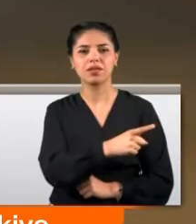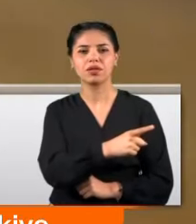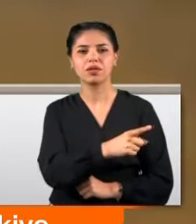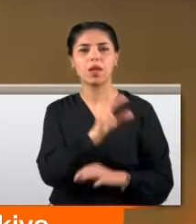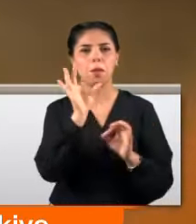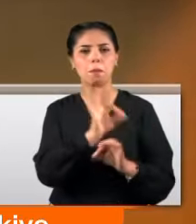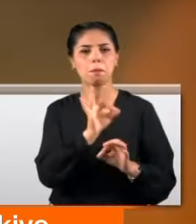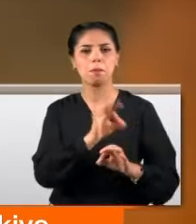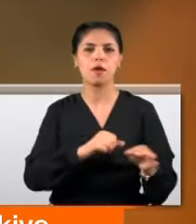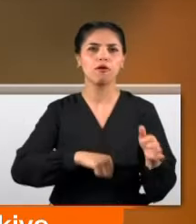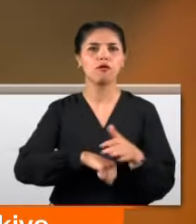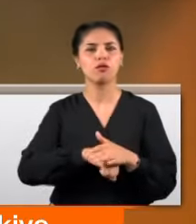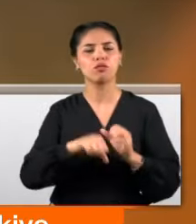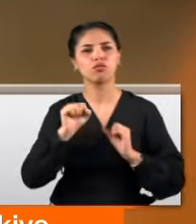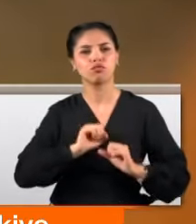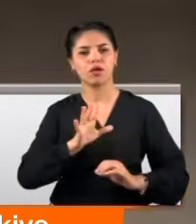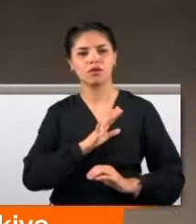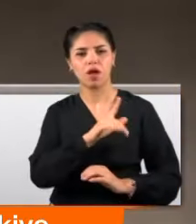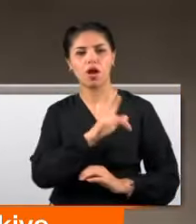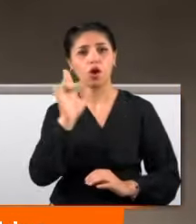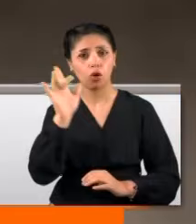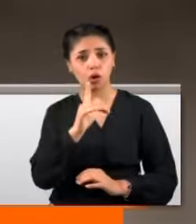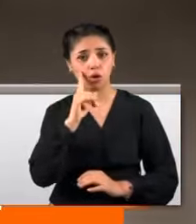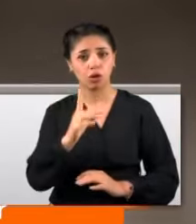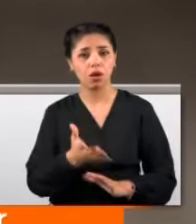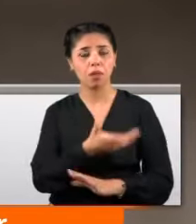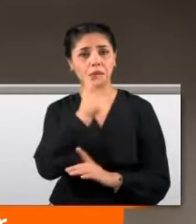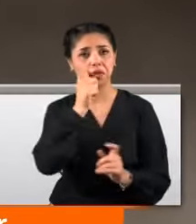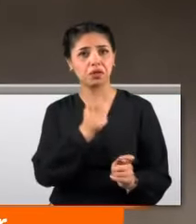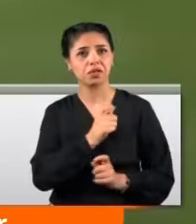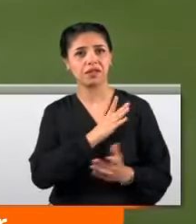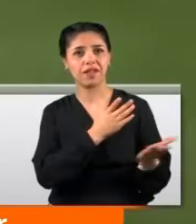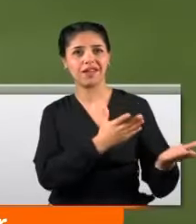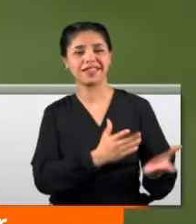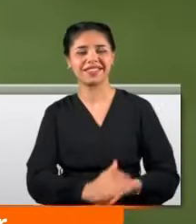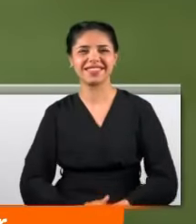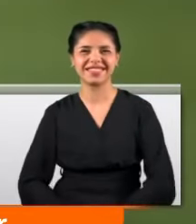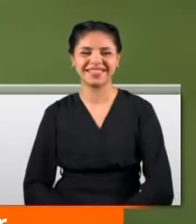her fırsatı değerlendirdi ve vuruşlarıyla günden güne dikkat çekmeye başladı.